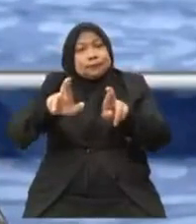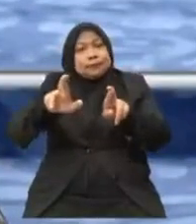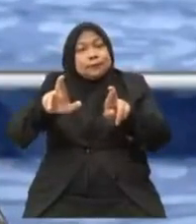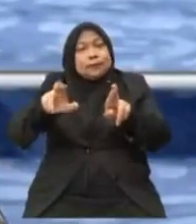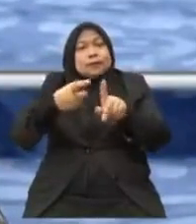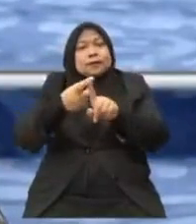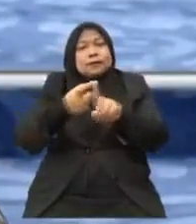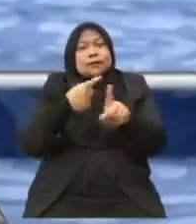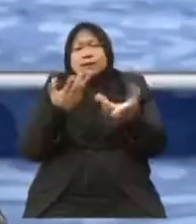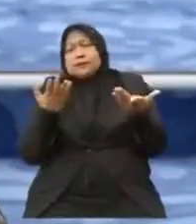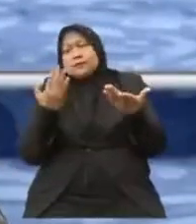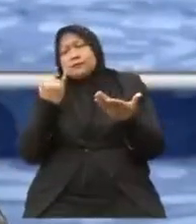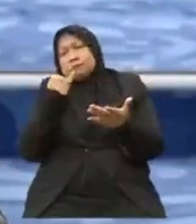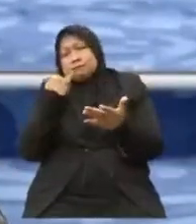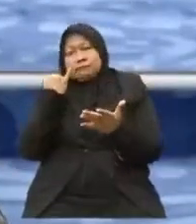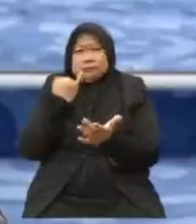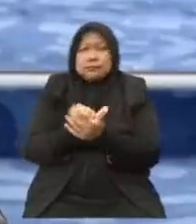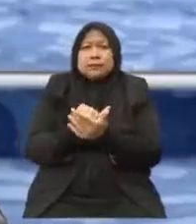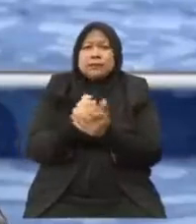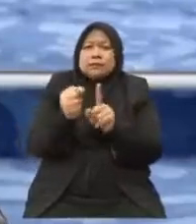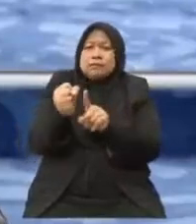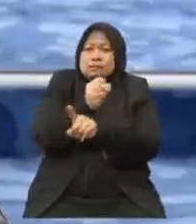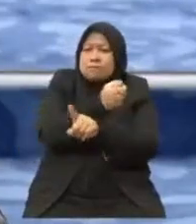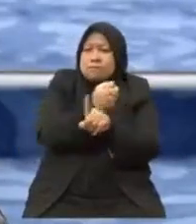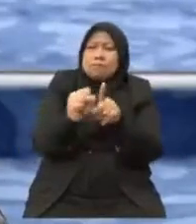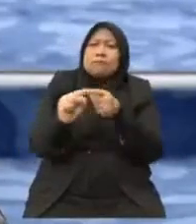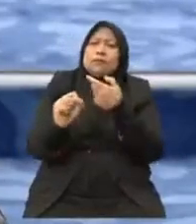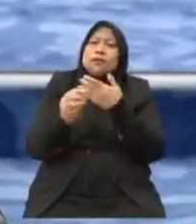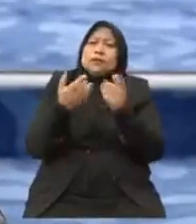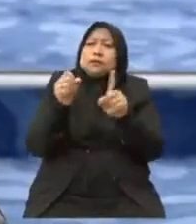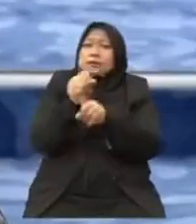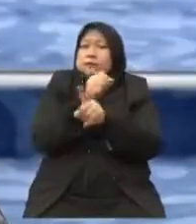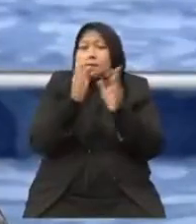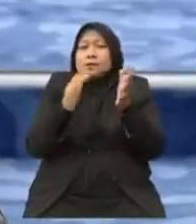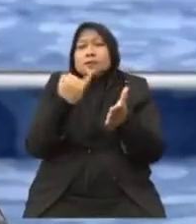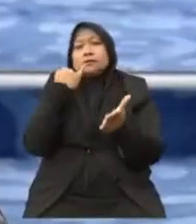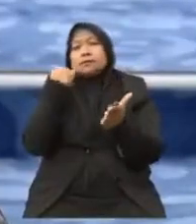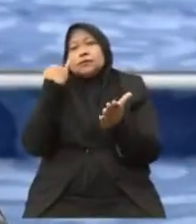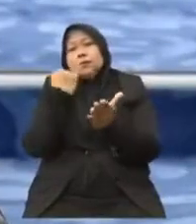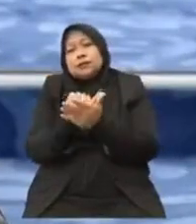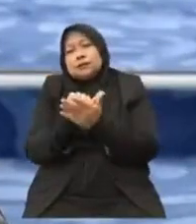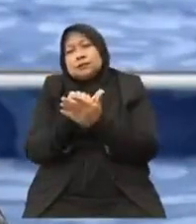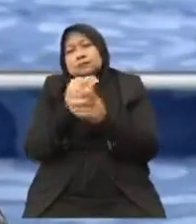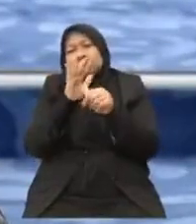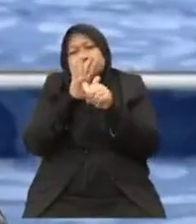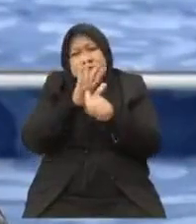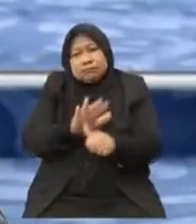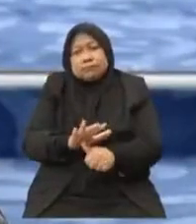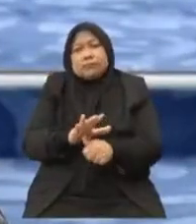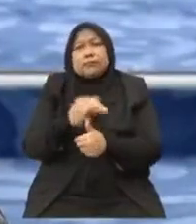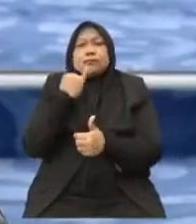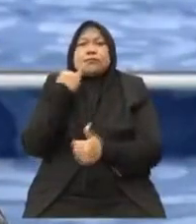daripada terus dizalimi dan jadi mangsa kepada kekejaman kekejaman rejim Israel